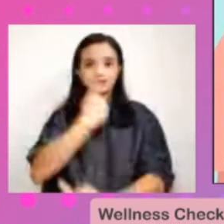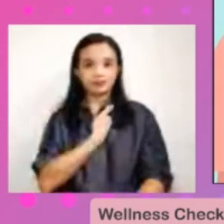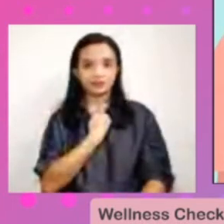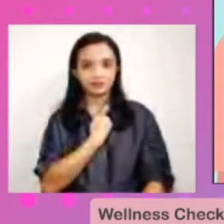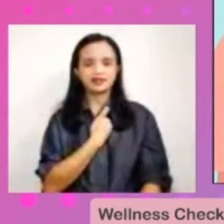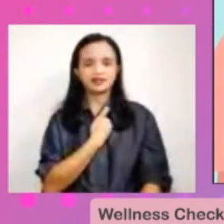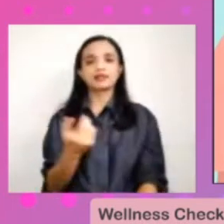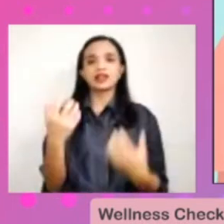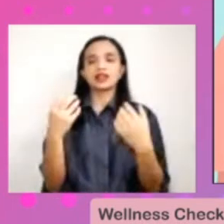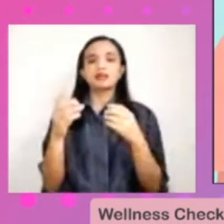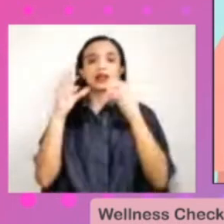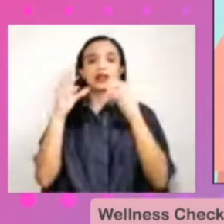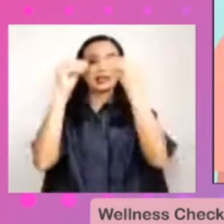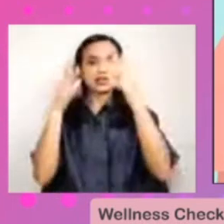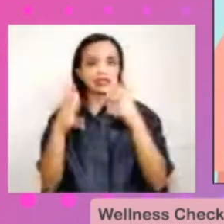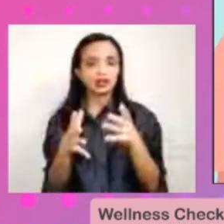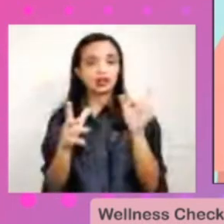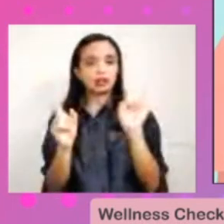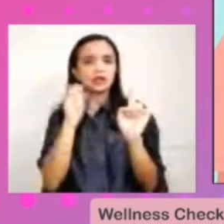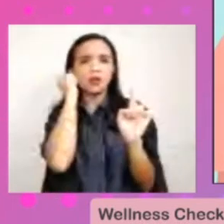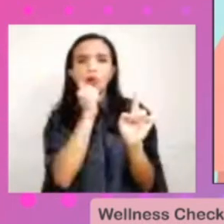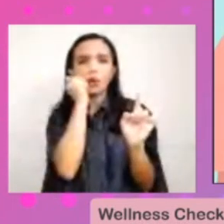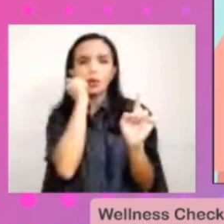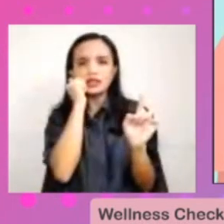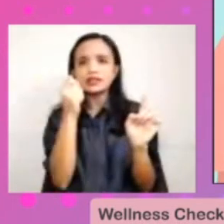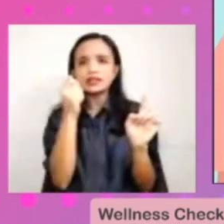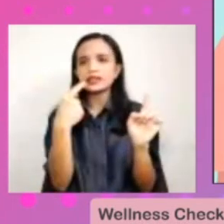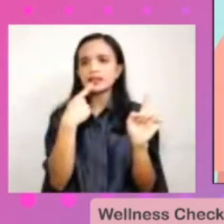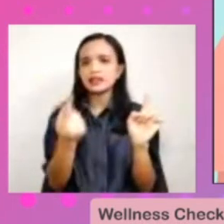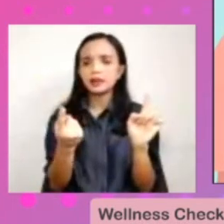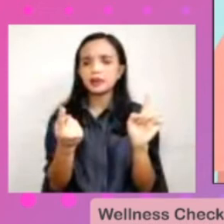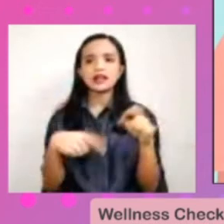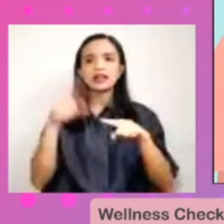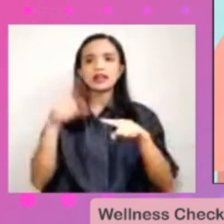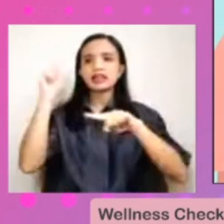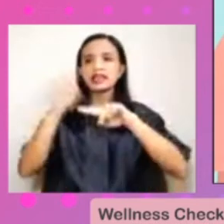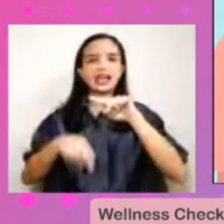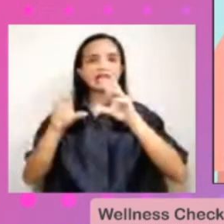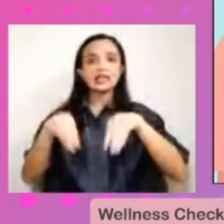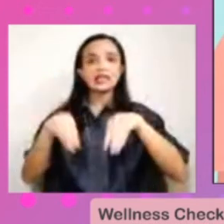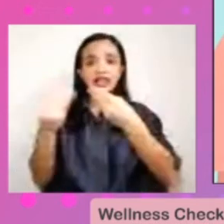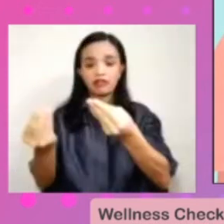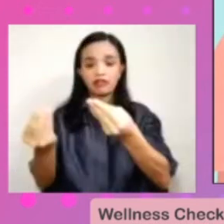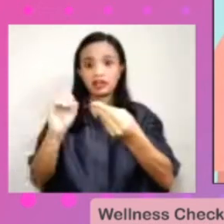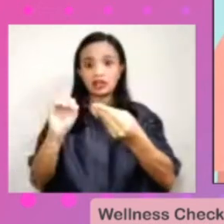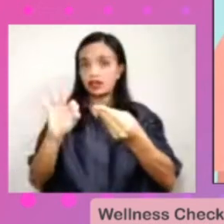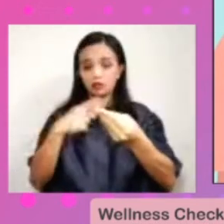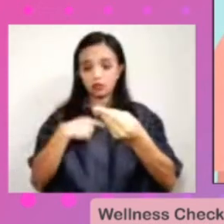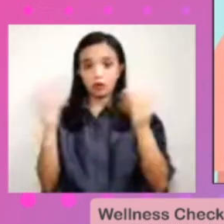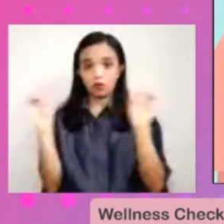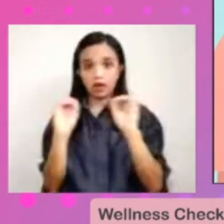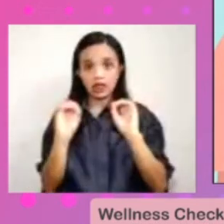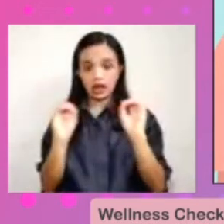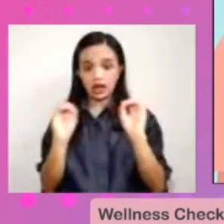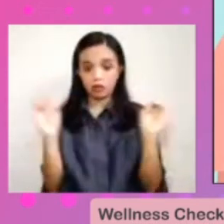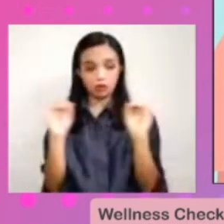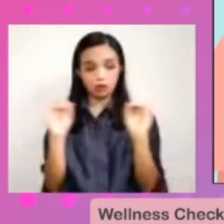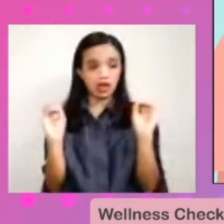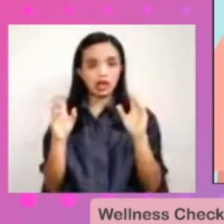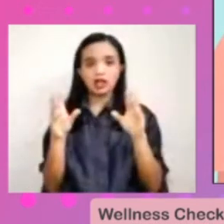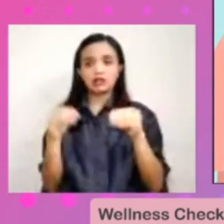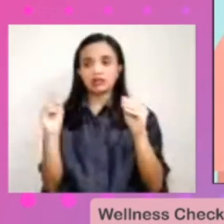Gatchalian, and of course, your millennial psychologist, Rian Portugues, no? So ayan, marami silang tinuro on habits. So nandiyan na yung